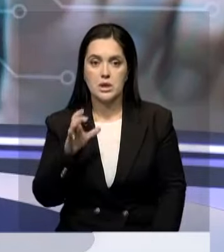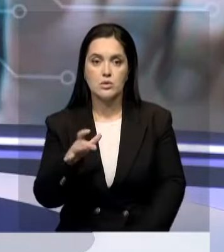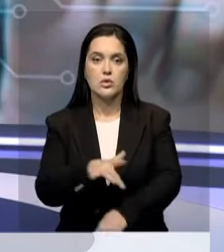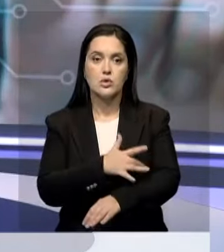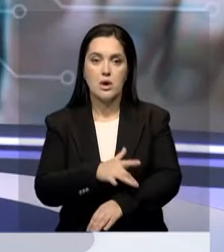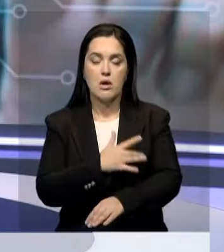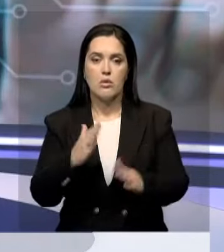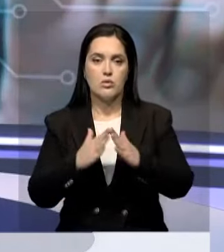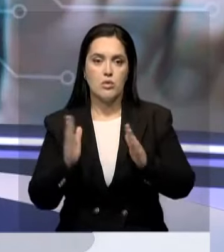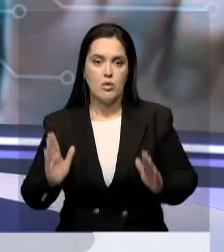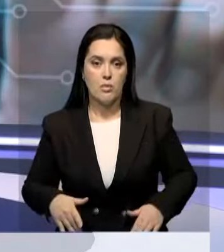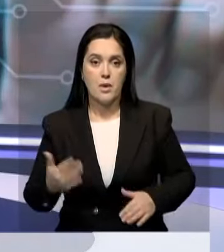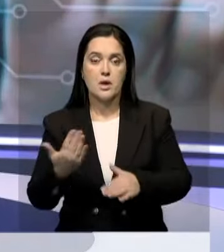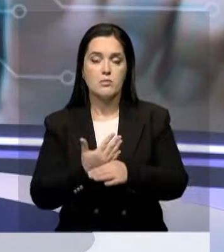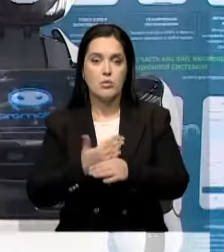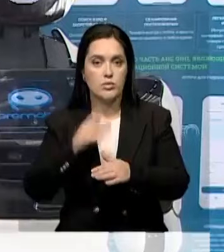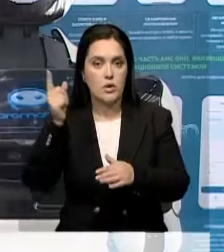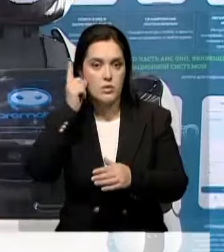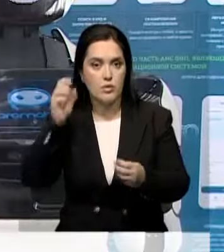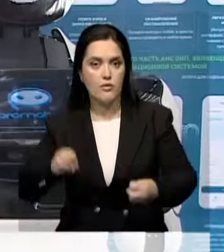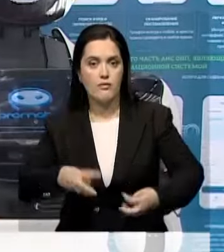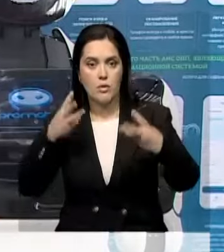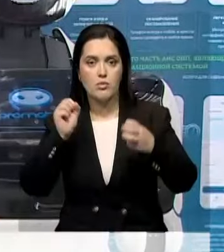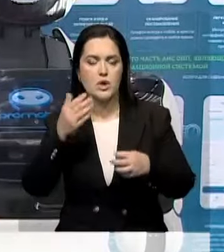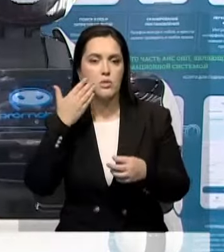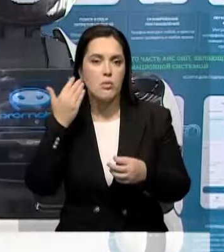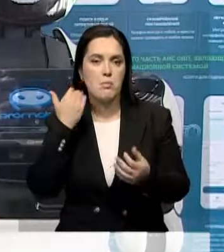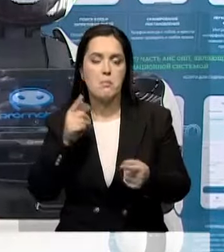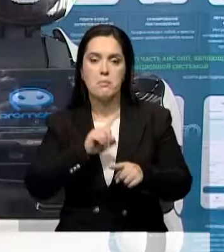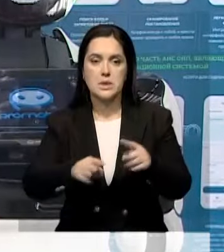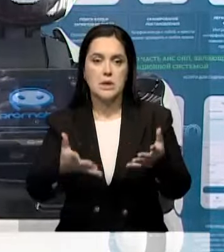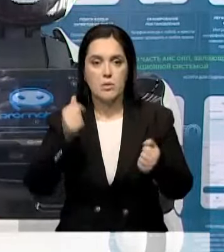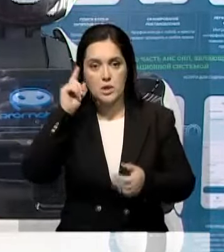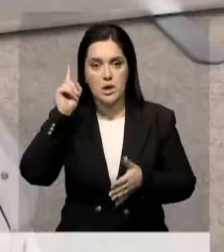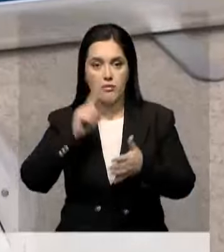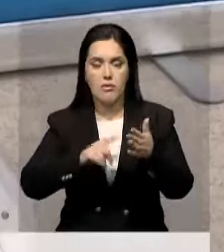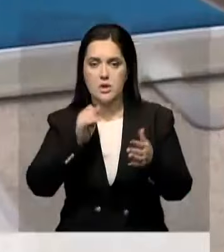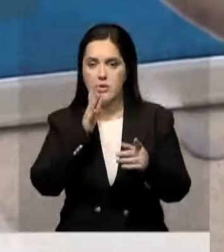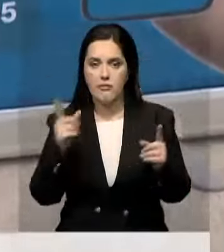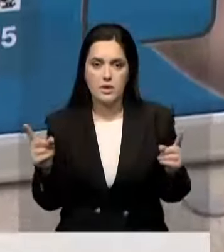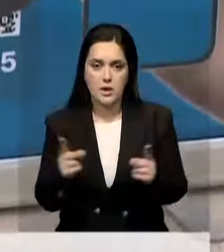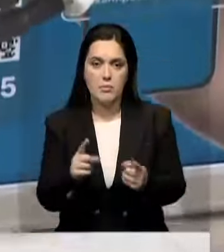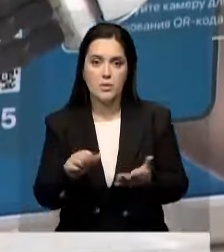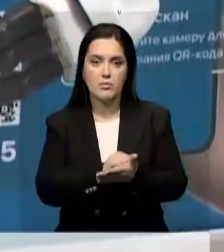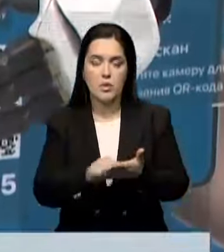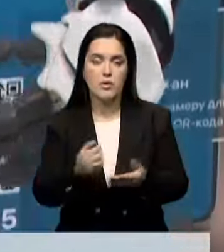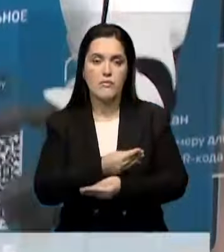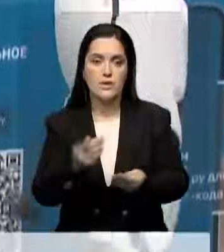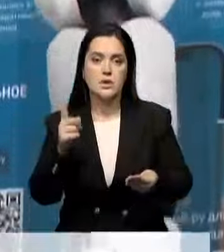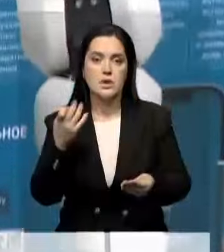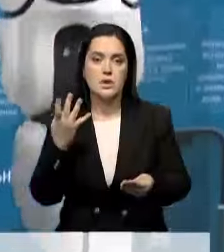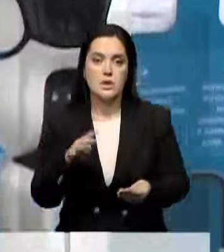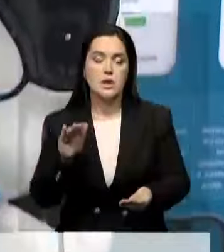нотариальными услугами, не выходя из дома. С помощью видеозвонка можно легко и быстро получить доверенность. За короткое время такой документ выдали